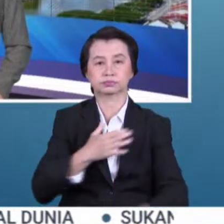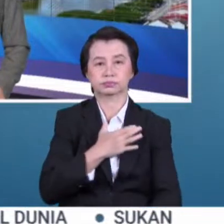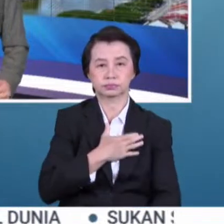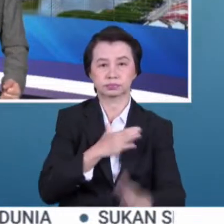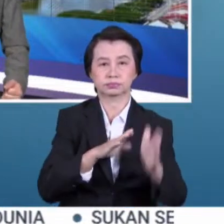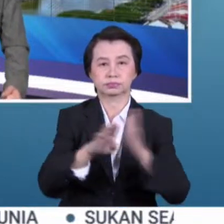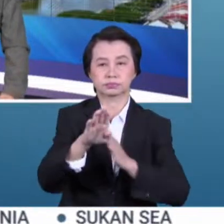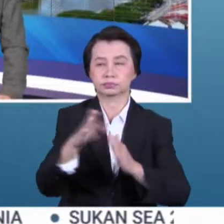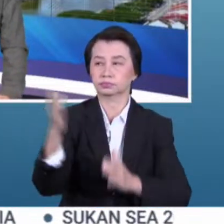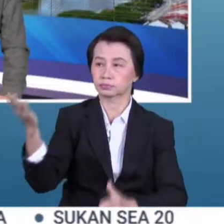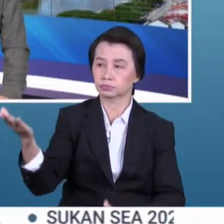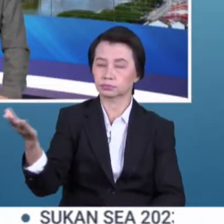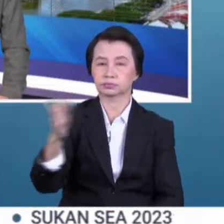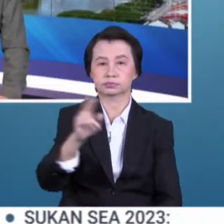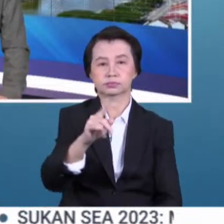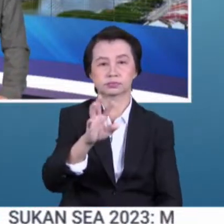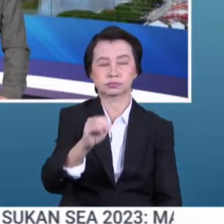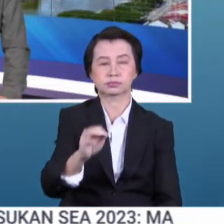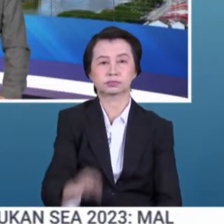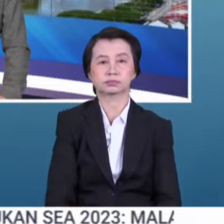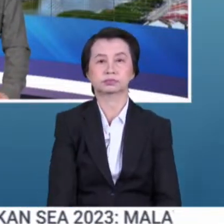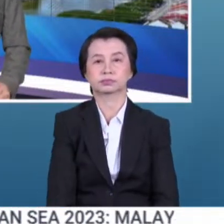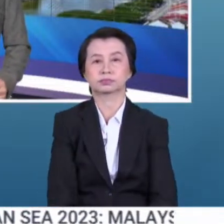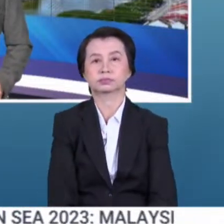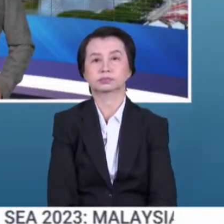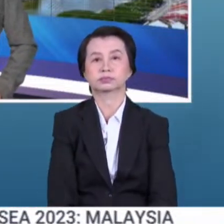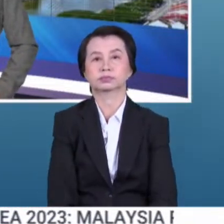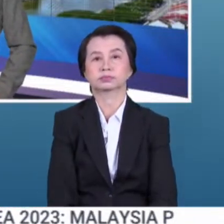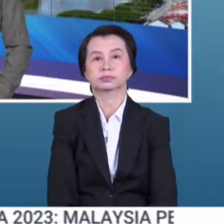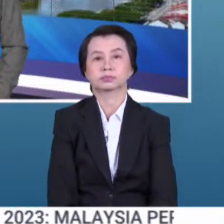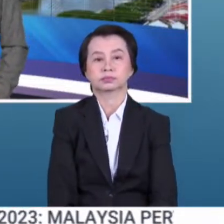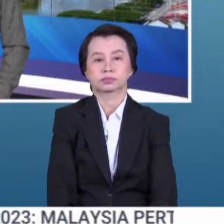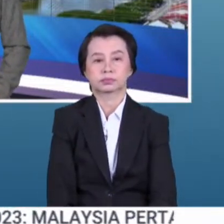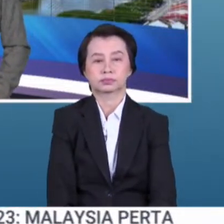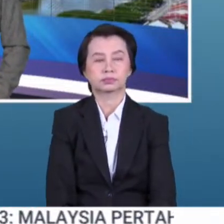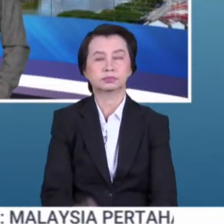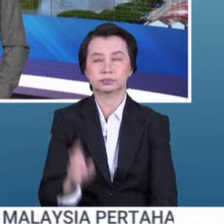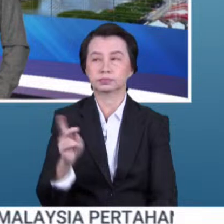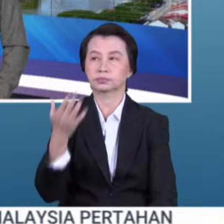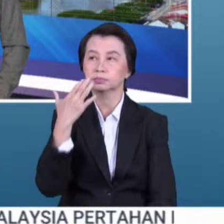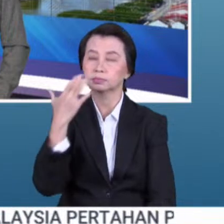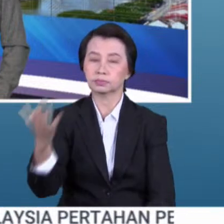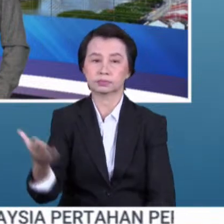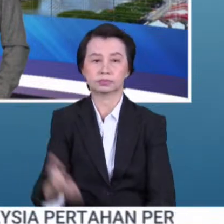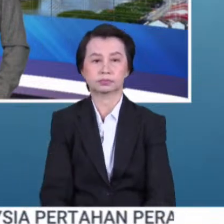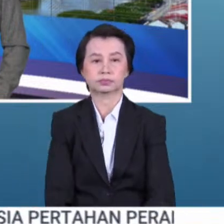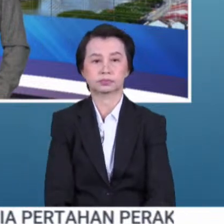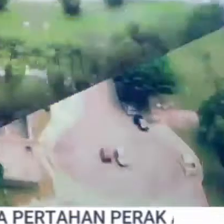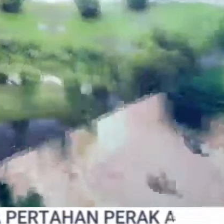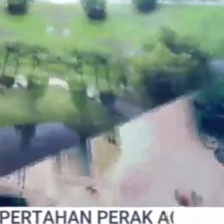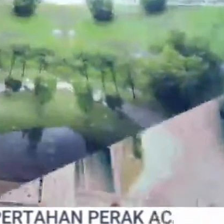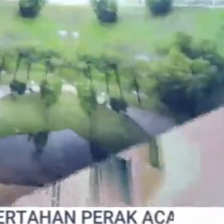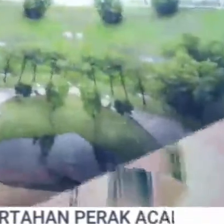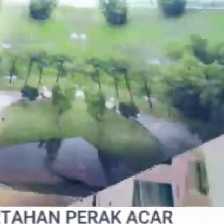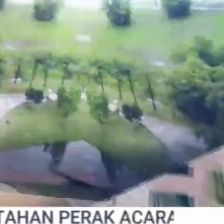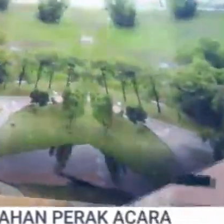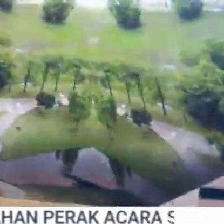kembali bersama Miza di Angkasa Puri. Miza, silakan. Baik, terima kasih, Bu Mawin.